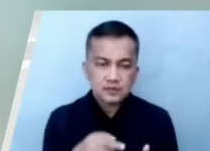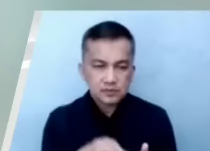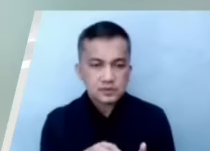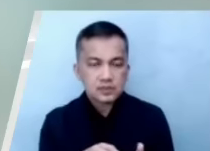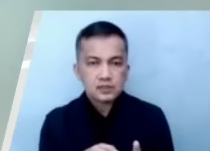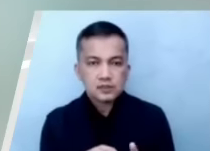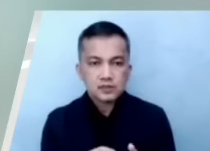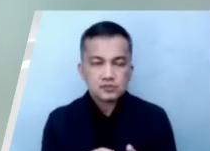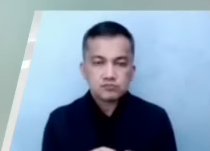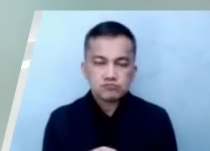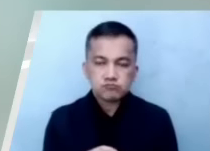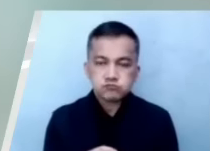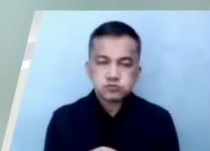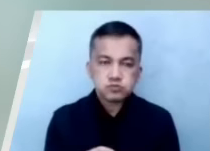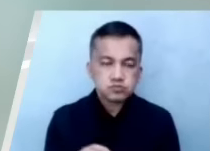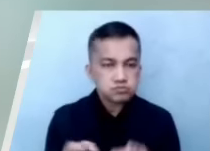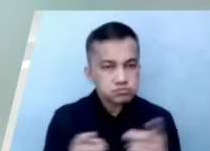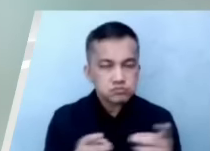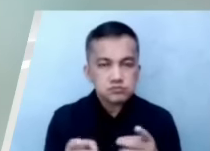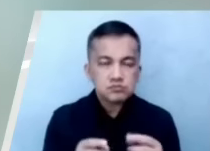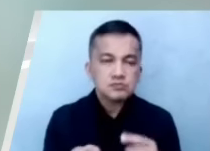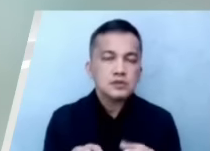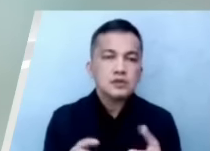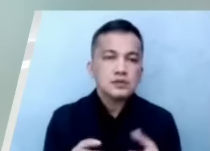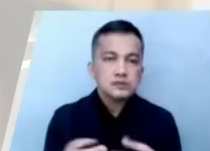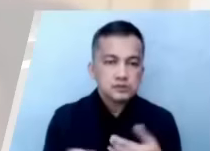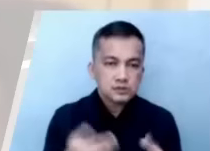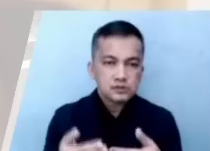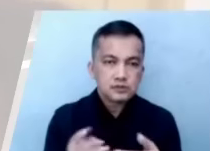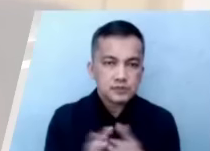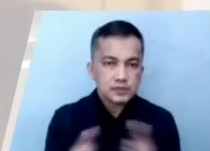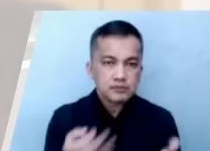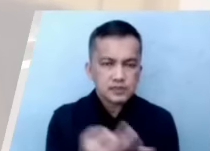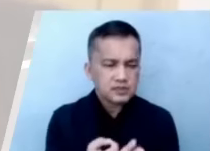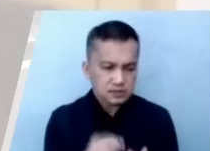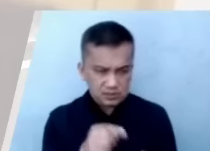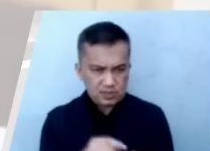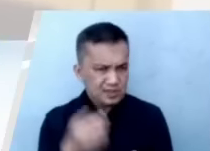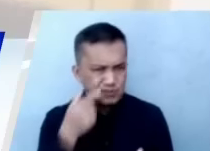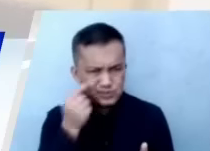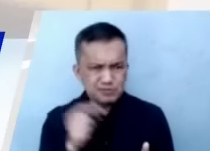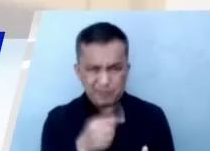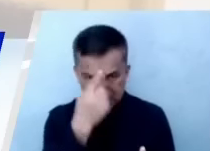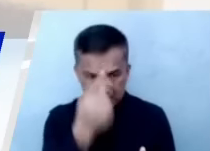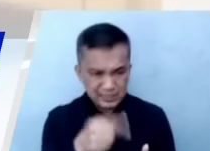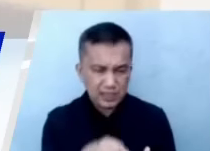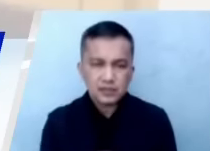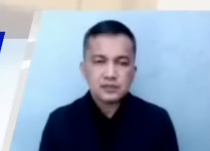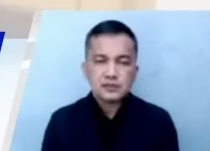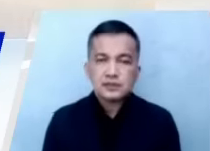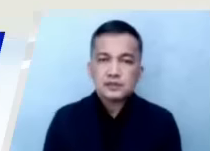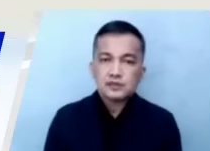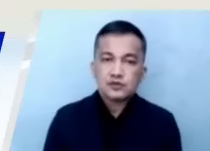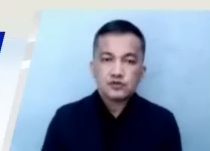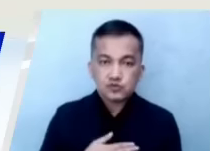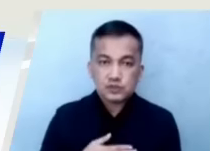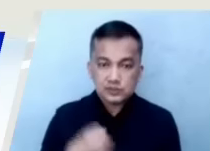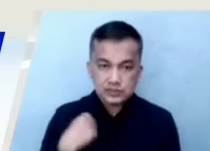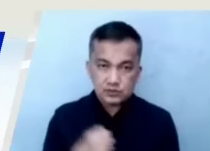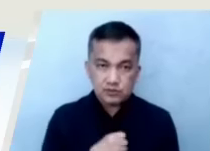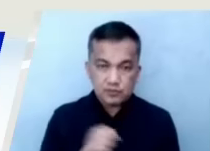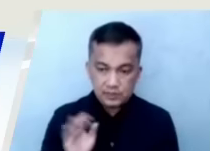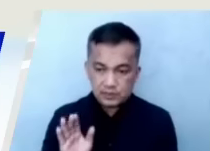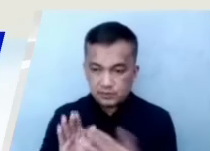malalaking pera, imposibleng siya lamang. We wanted to find out. Gusto rin na Senado na paharapin sa kanila si Ong. Pero sabi ni